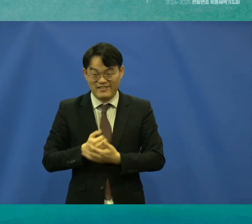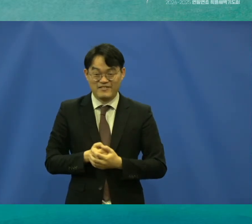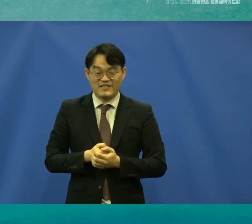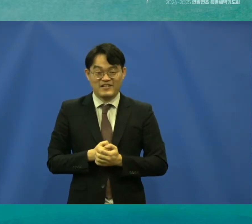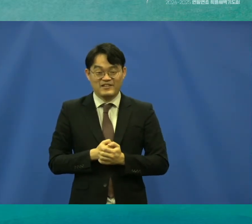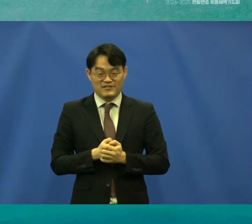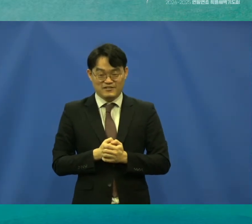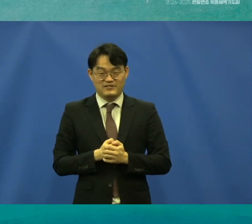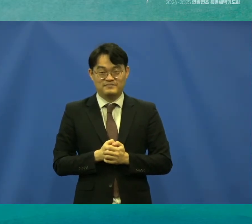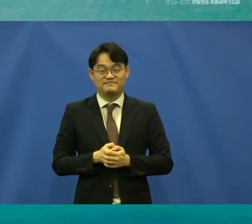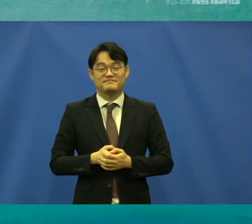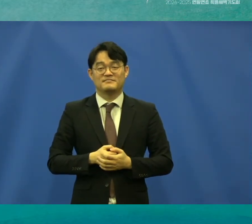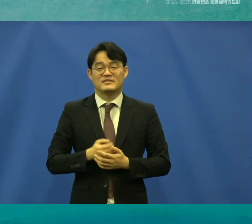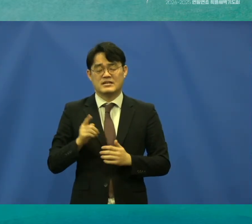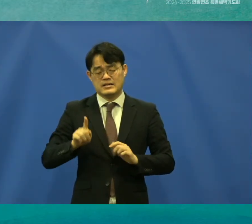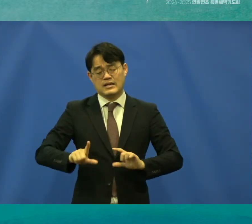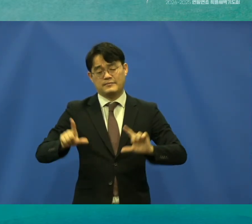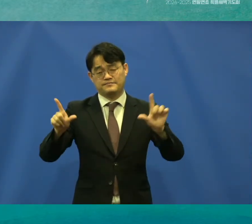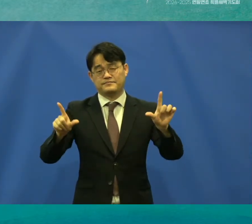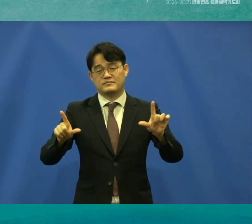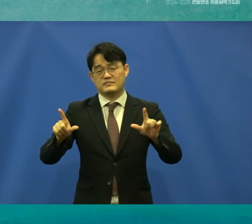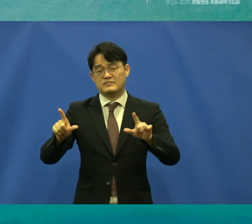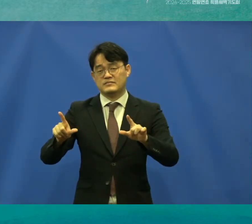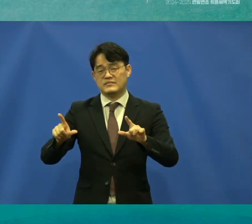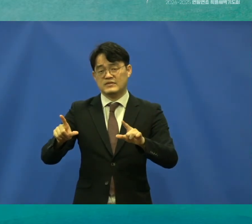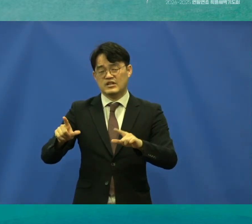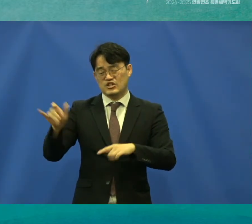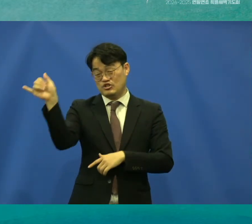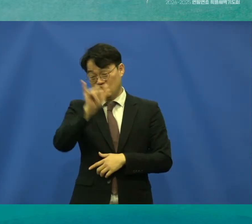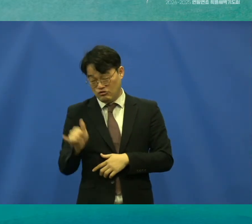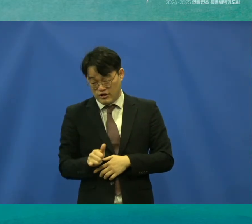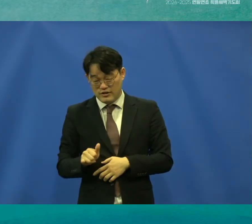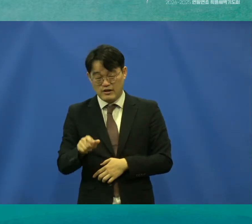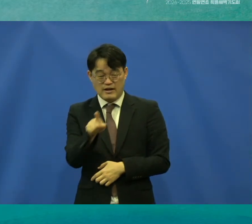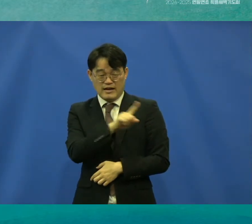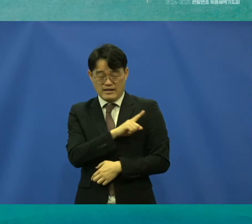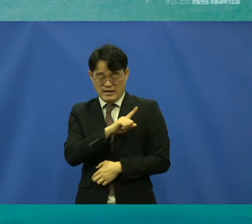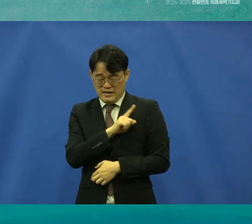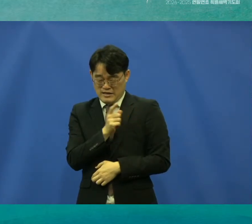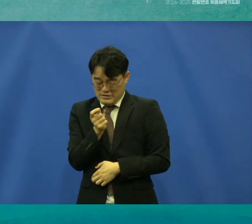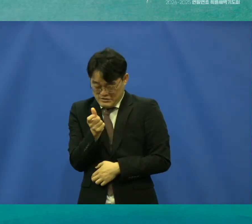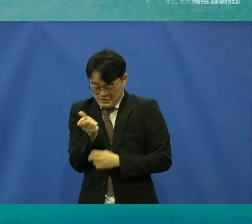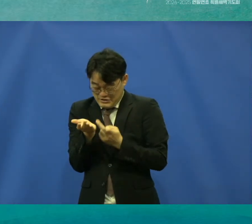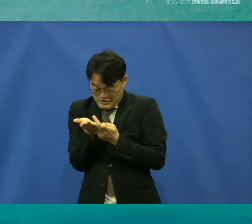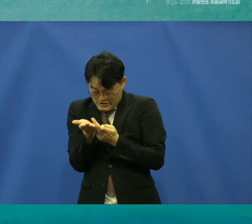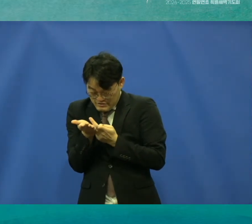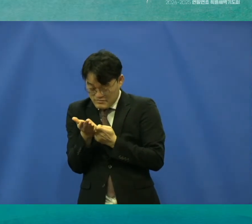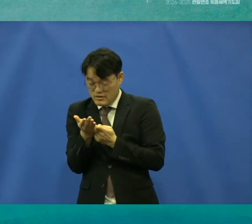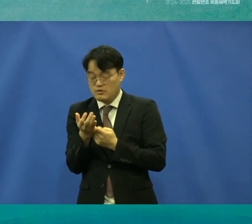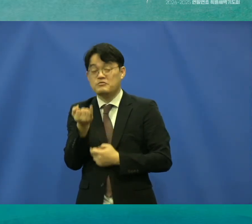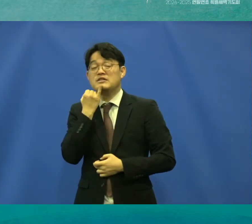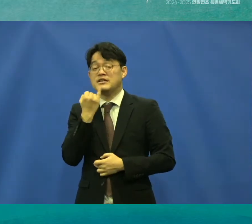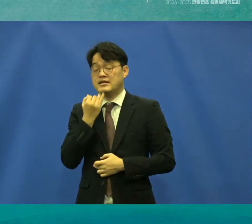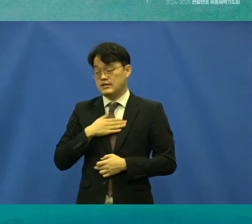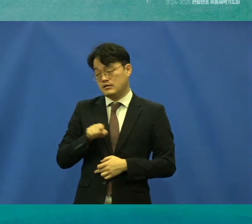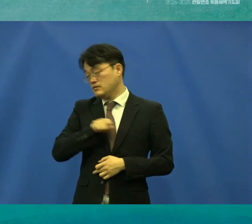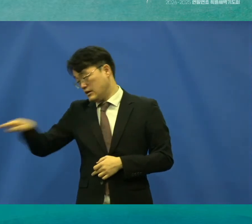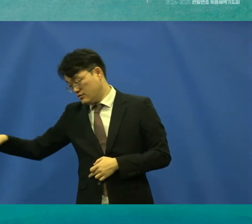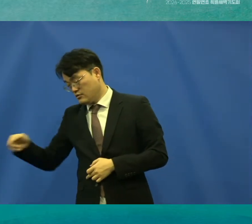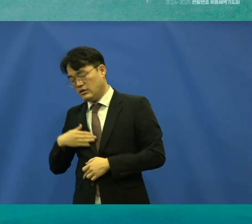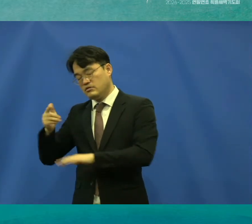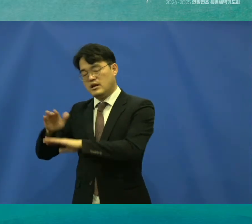저도 그 주일에는 전국에서 가장 작은 교회, 가장 외진 곳, 섬마을이든지 어딘지 저도 이제 거기 가서 예배드리고,